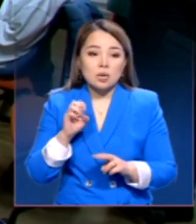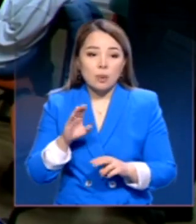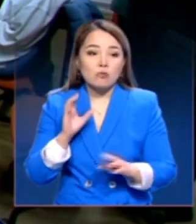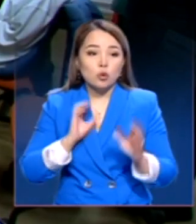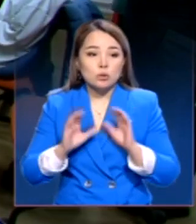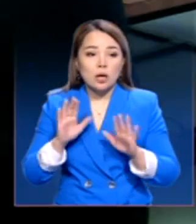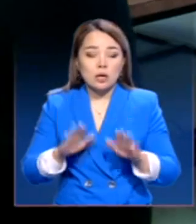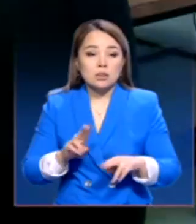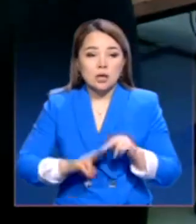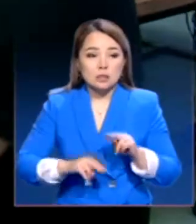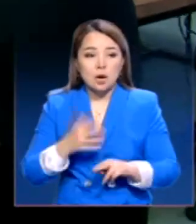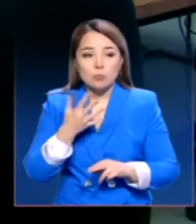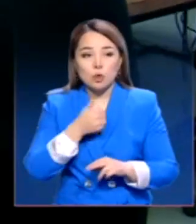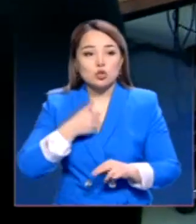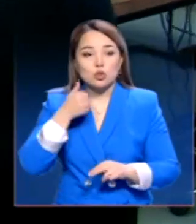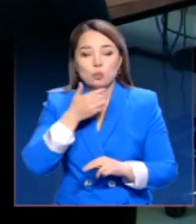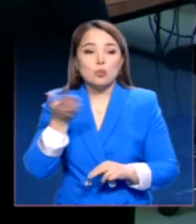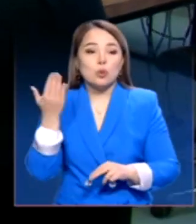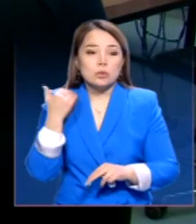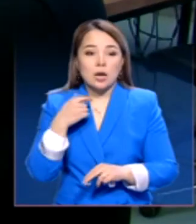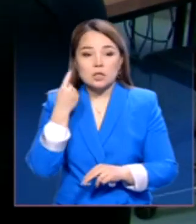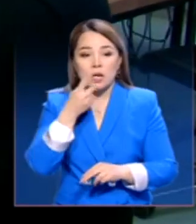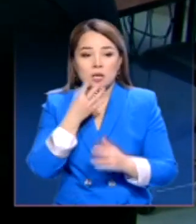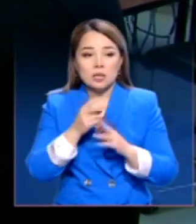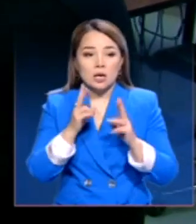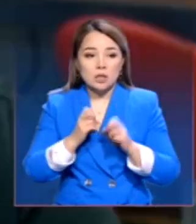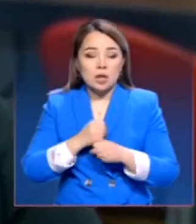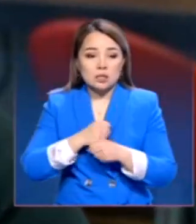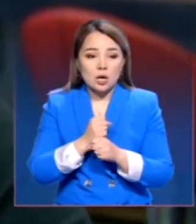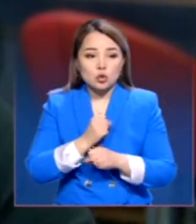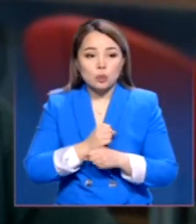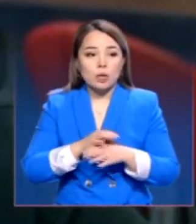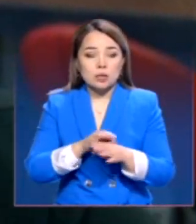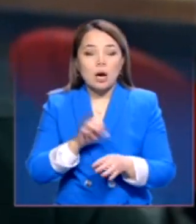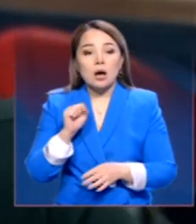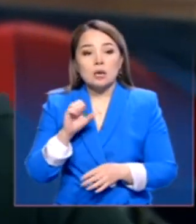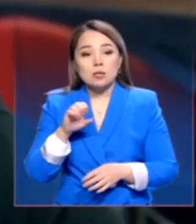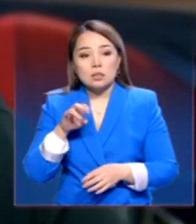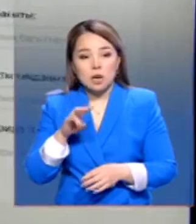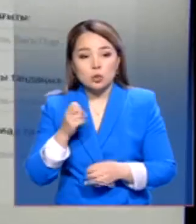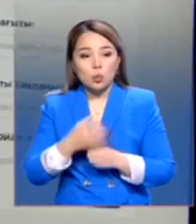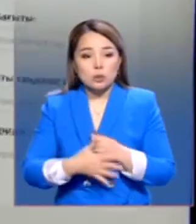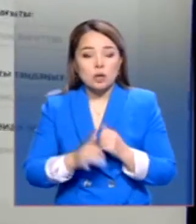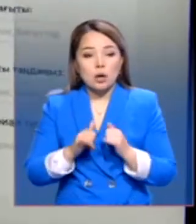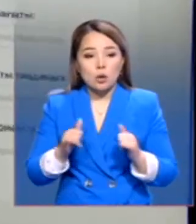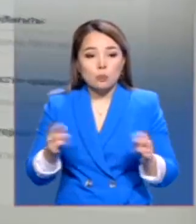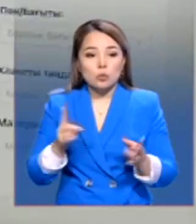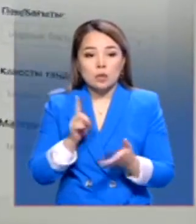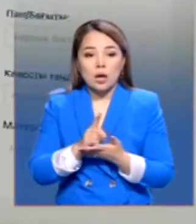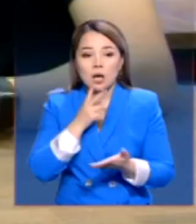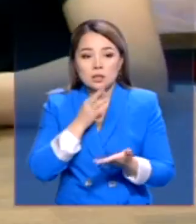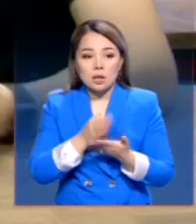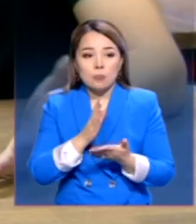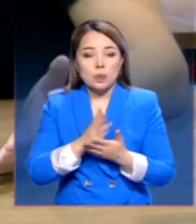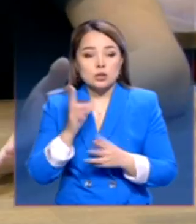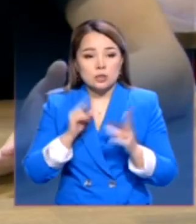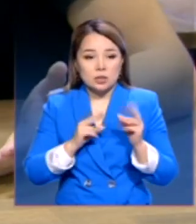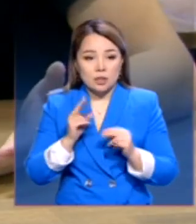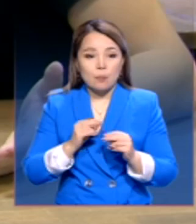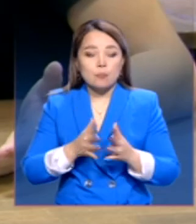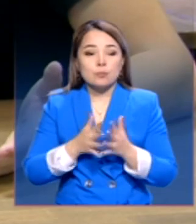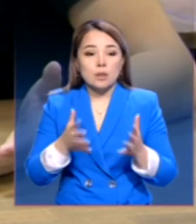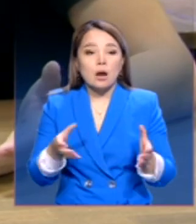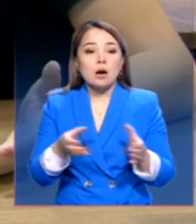университеті жанынан құрылған 5 жыл бұрын ашылған жеке креативті зертханада жұмыс істейтін Аслан мұндай орталықтарды көбейту керек деп есептейді. Большие